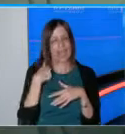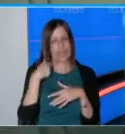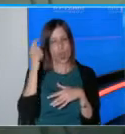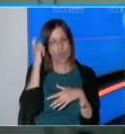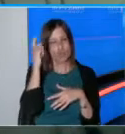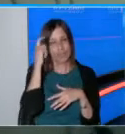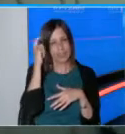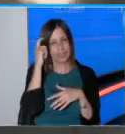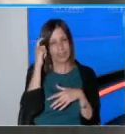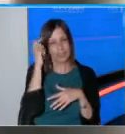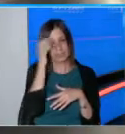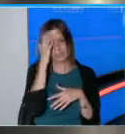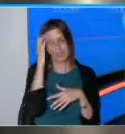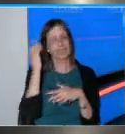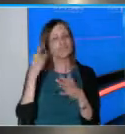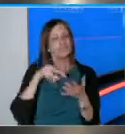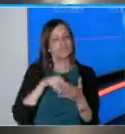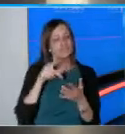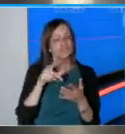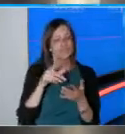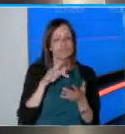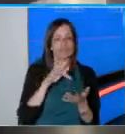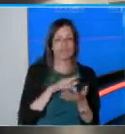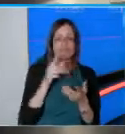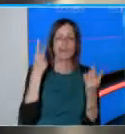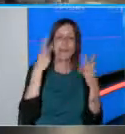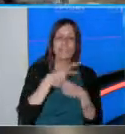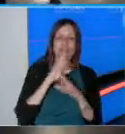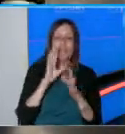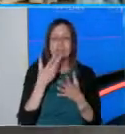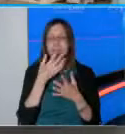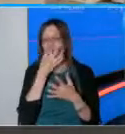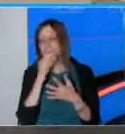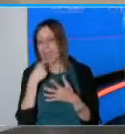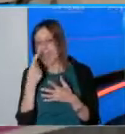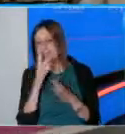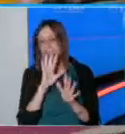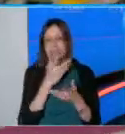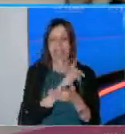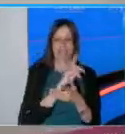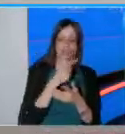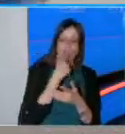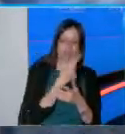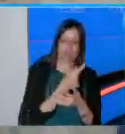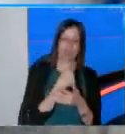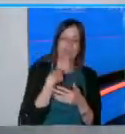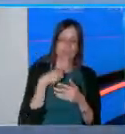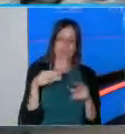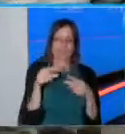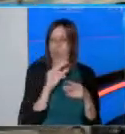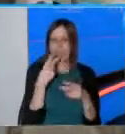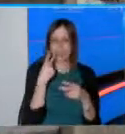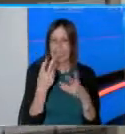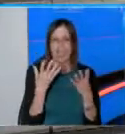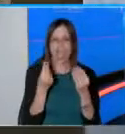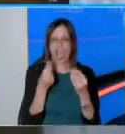חושבת שזה בעצם העמידו אותם במקומם, והם הבינו מה מותר להם להגיד ומה אסור להם להגיד. אני חוששת שלא נראה